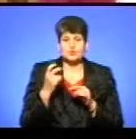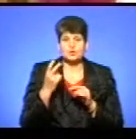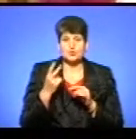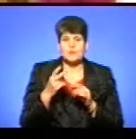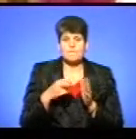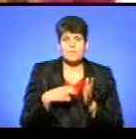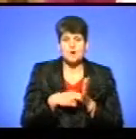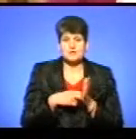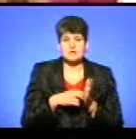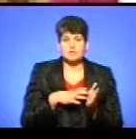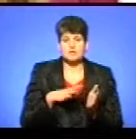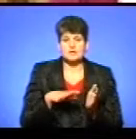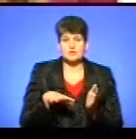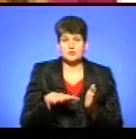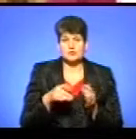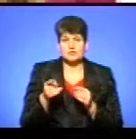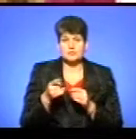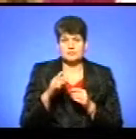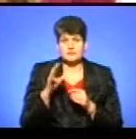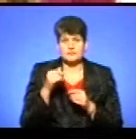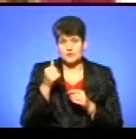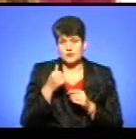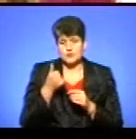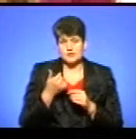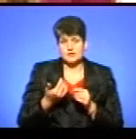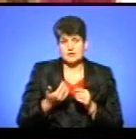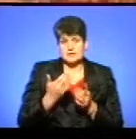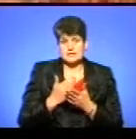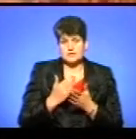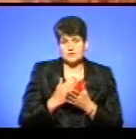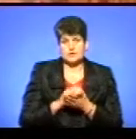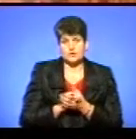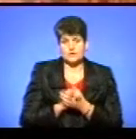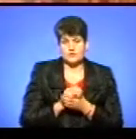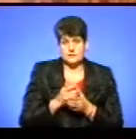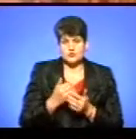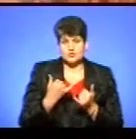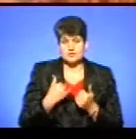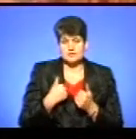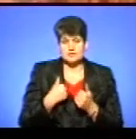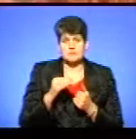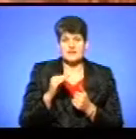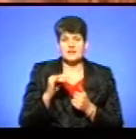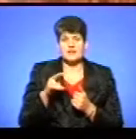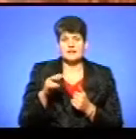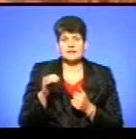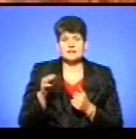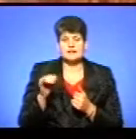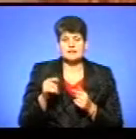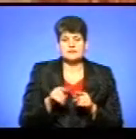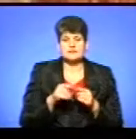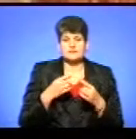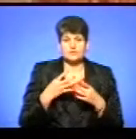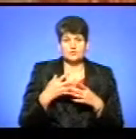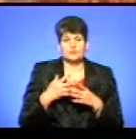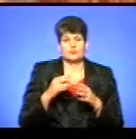яке відбувалося на території Тернопільщини за всі роки існування філателістичного товариства. Сьогодні з нами філателісти також святкують подію і в